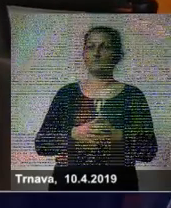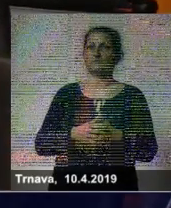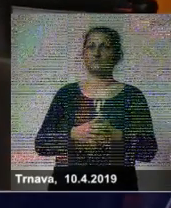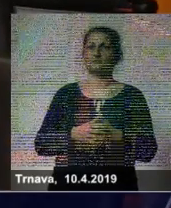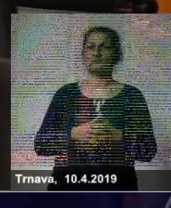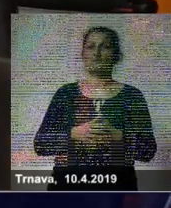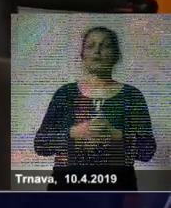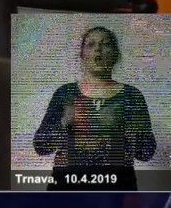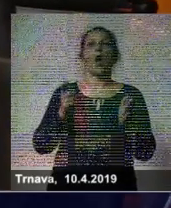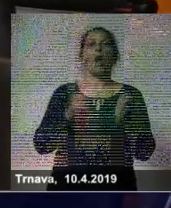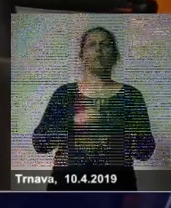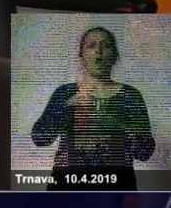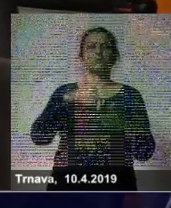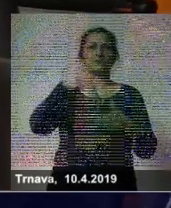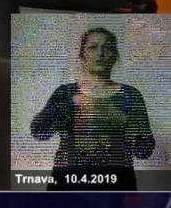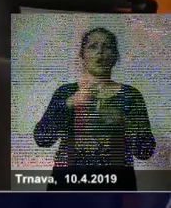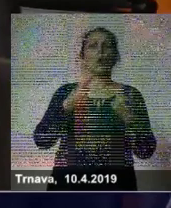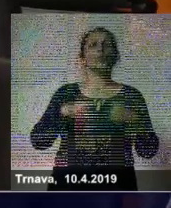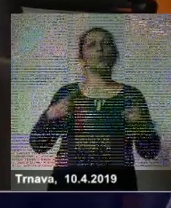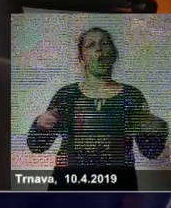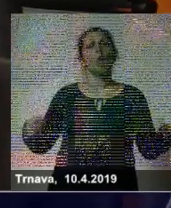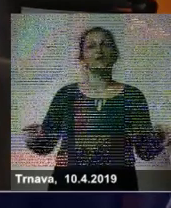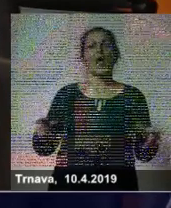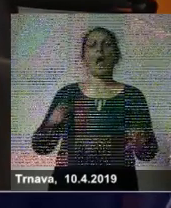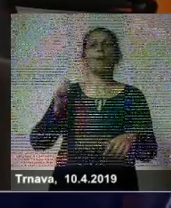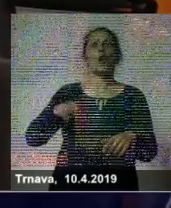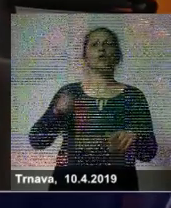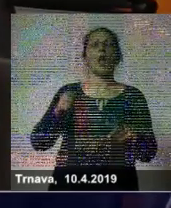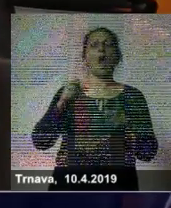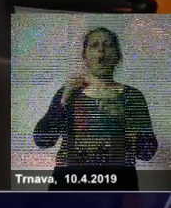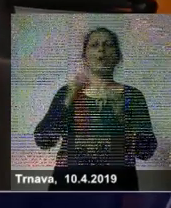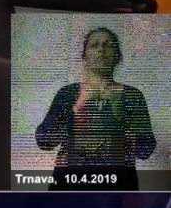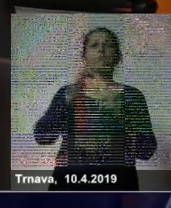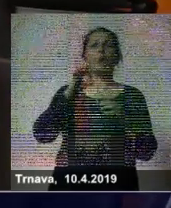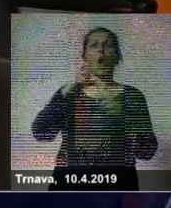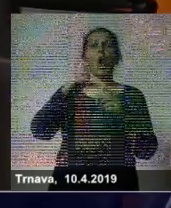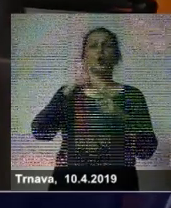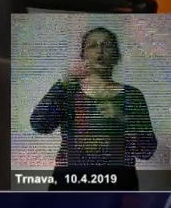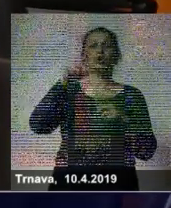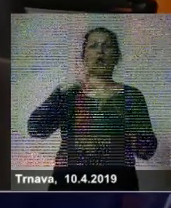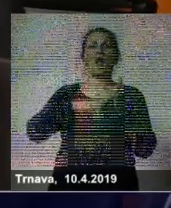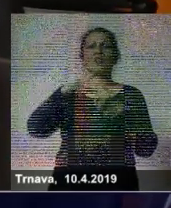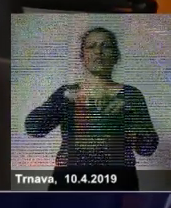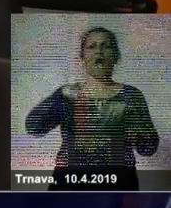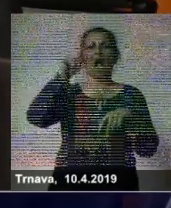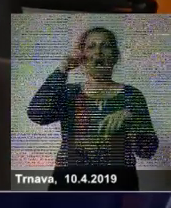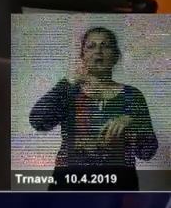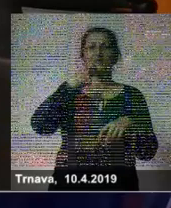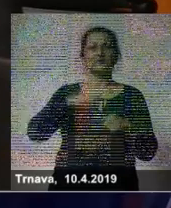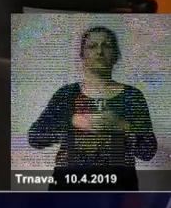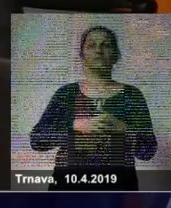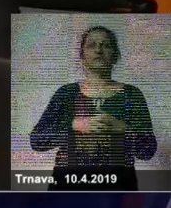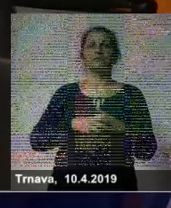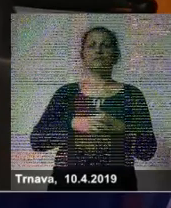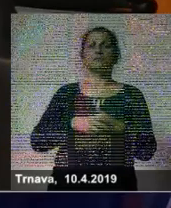V bode rôzne pán poslanec Bošnák, predpokladám asi ohľadom majetkových priznaní. Ak je